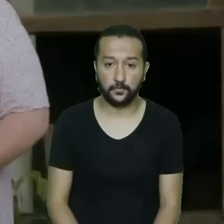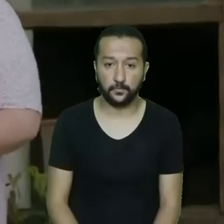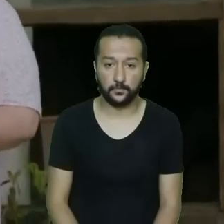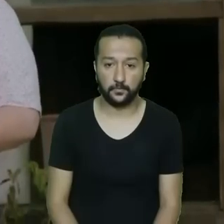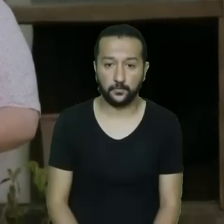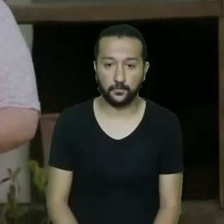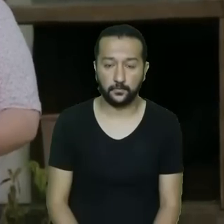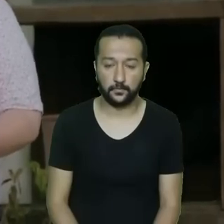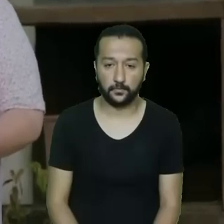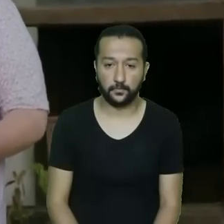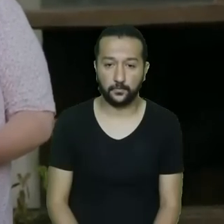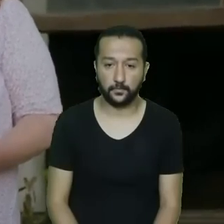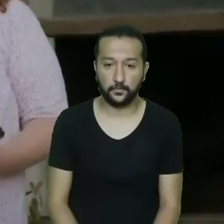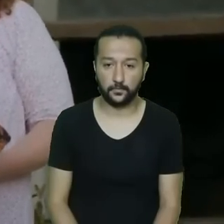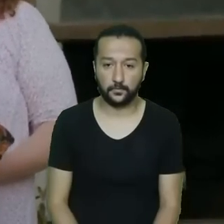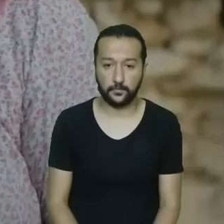Oh.